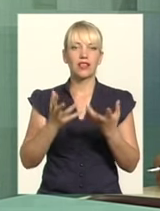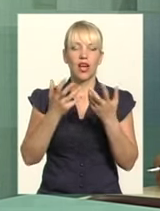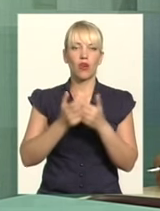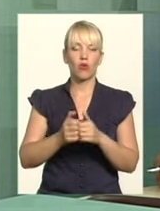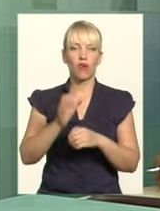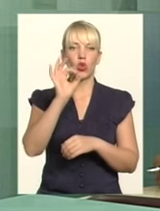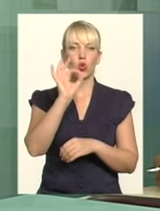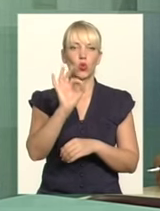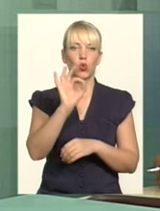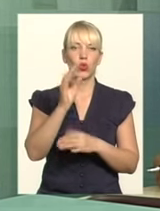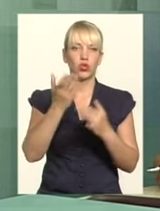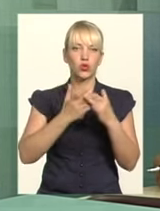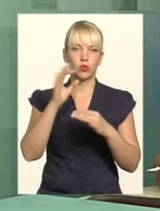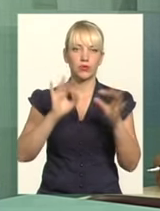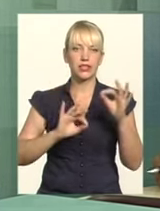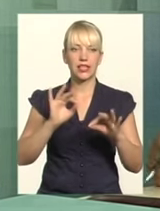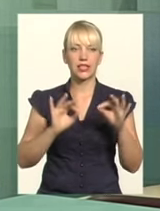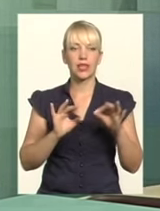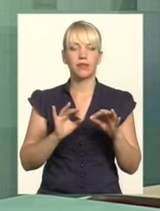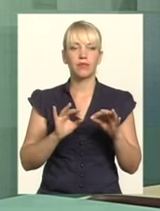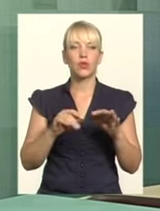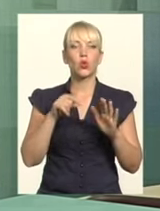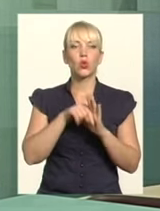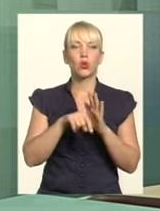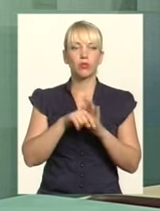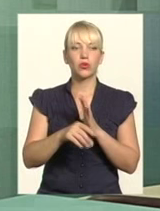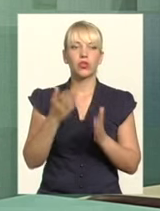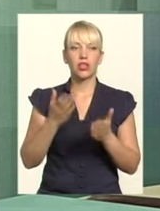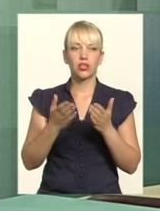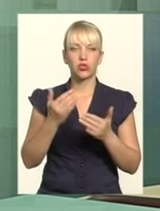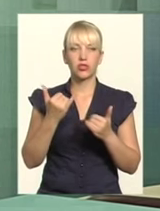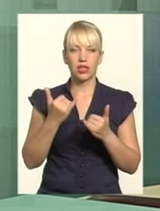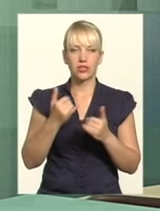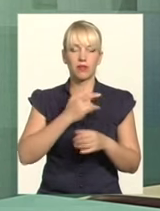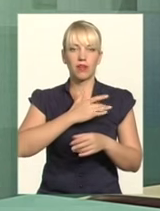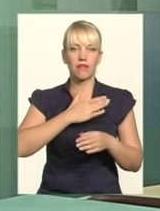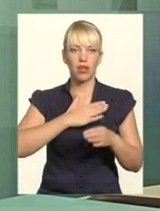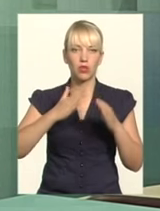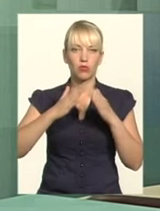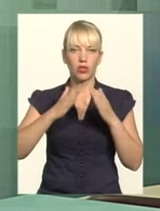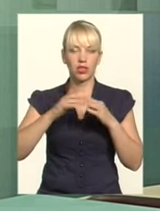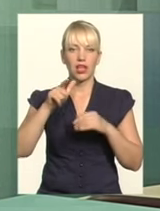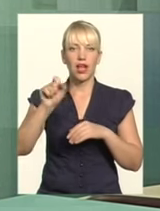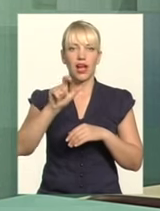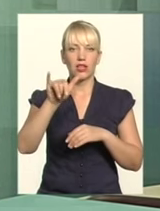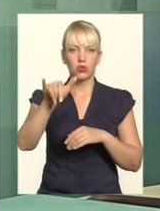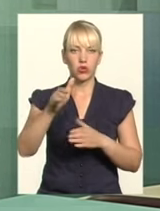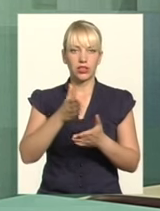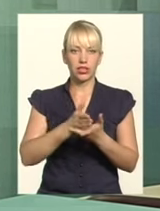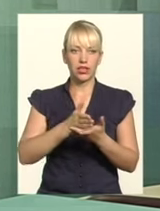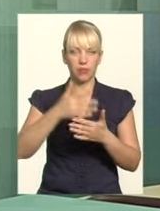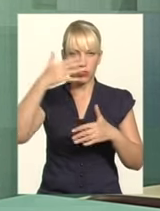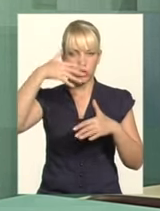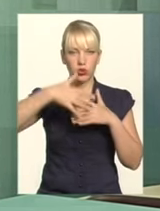Тобто так ми нараховуємо управління. Тобто, якщо зараз приватні будинки, вони газифіковані, зрозуміло, що